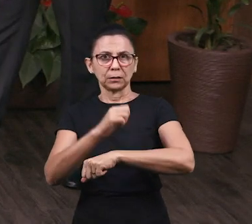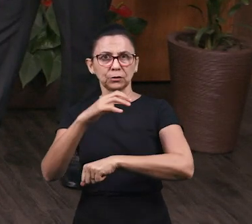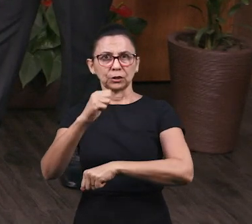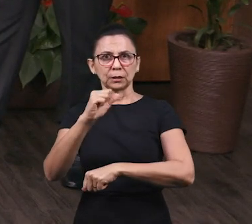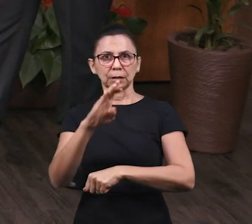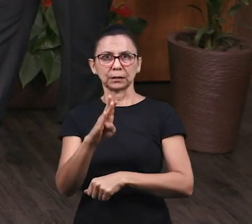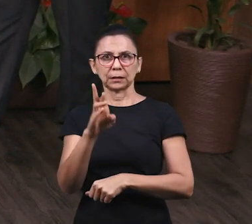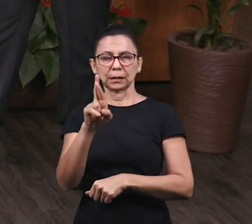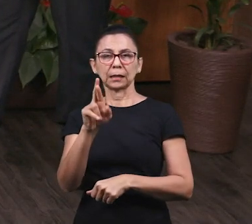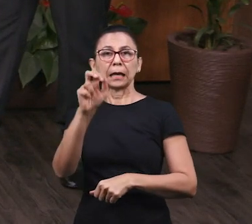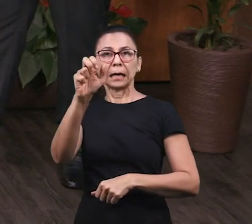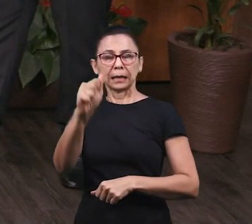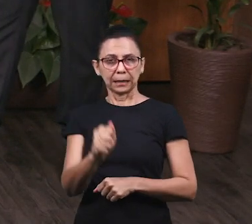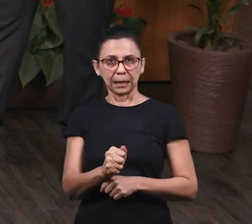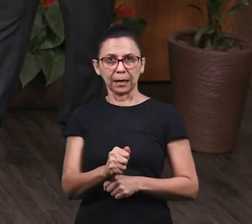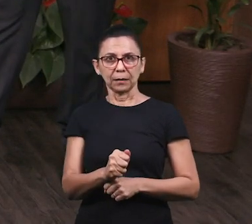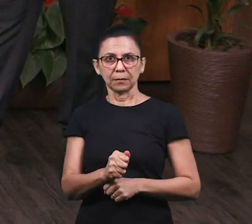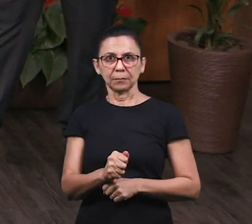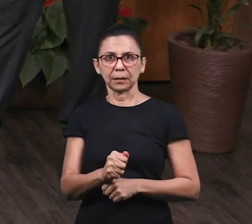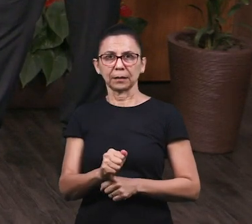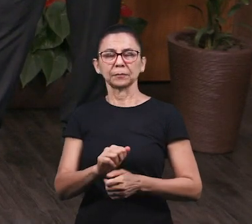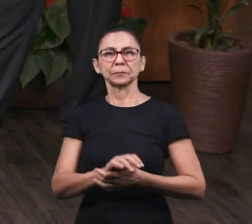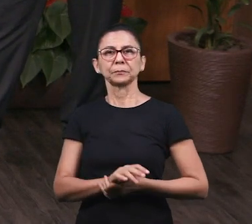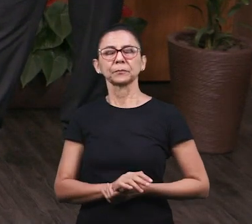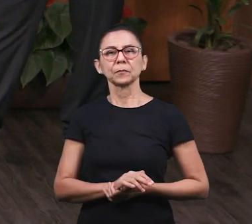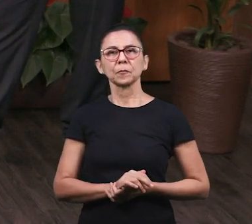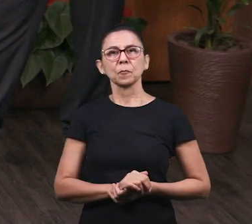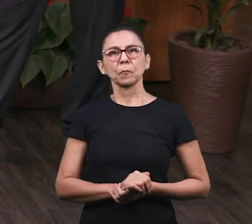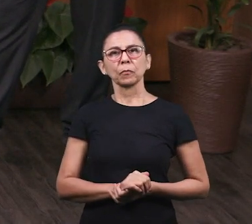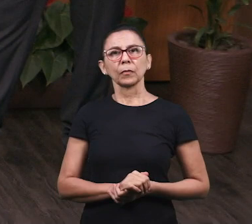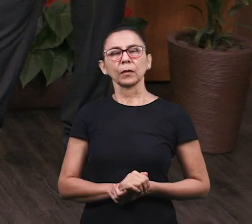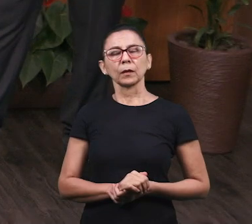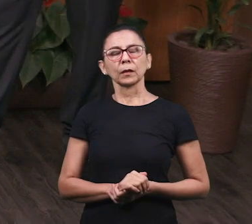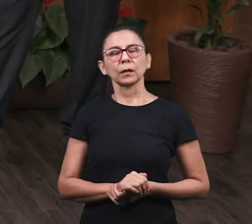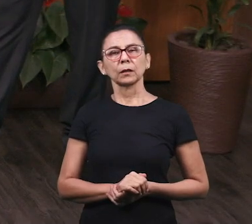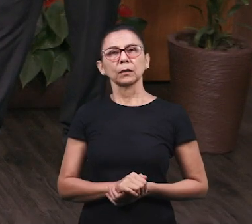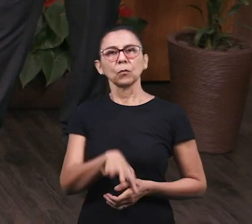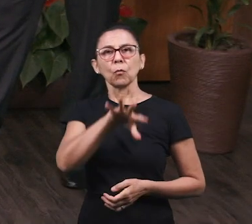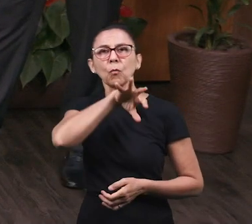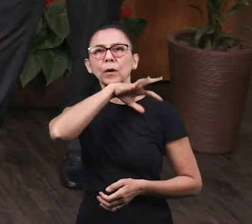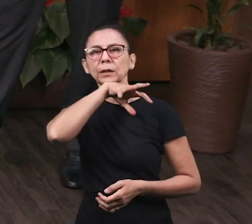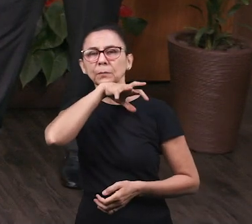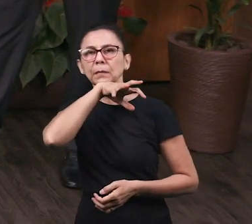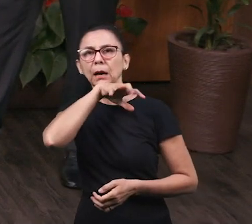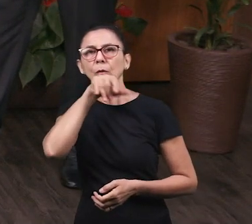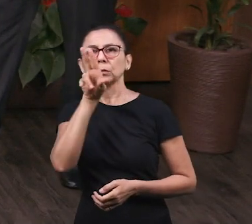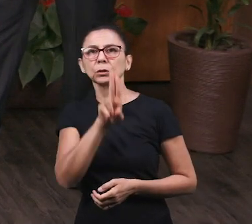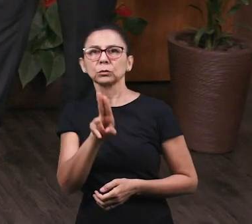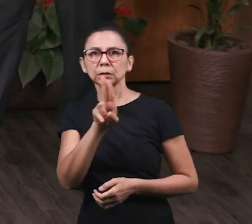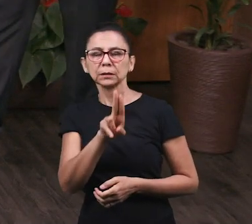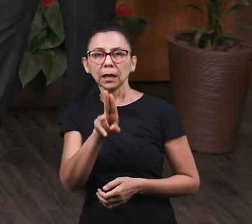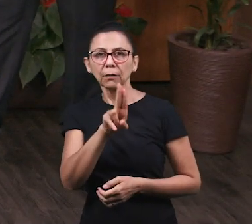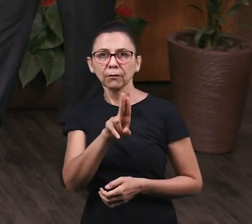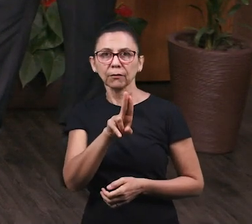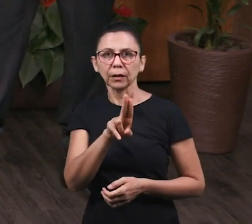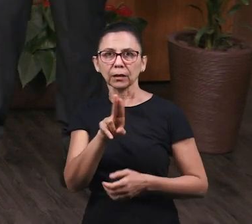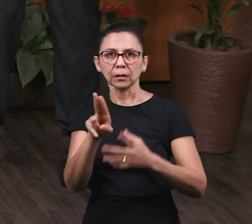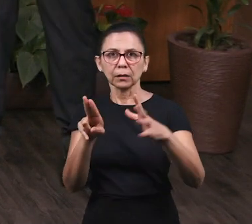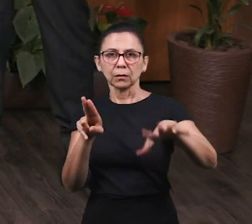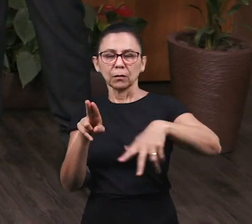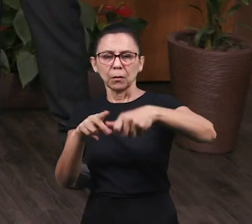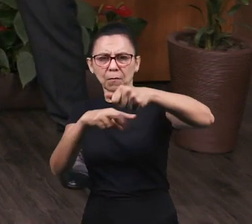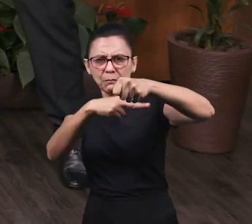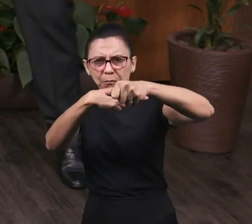que un des animaux utilisés dans le sacrifice était exactement la